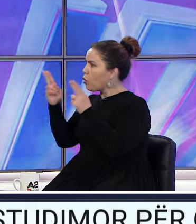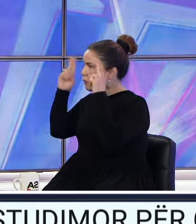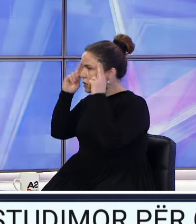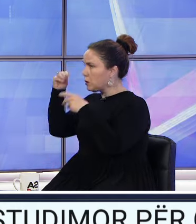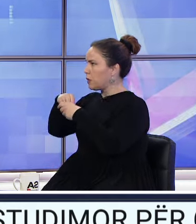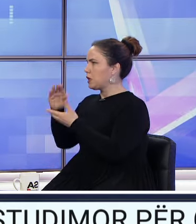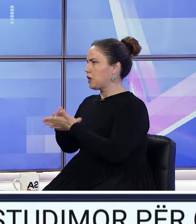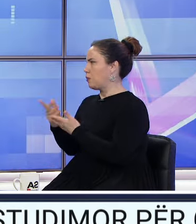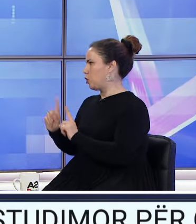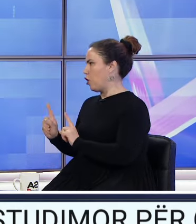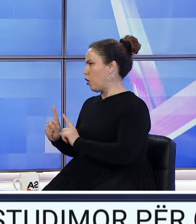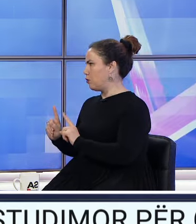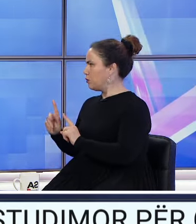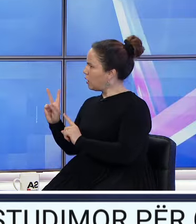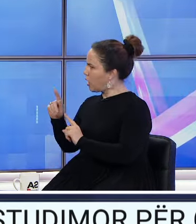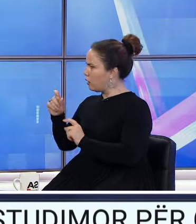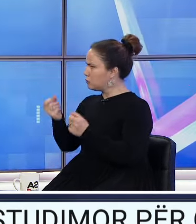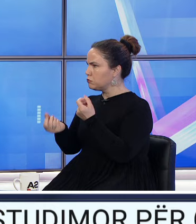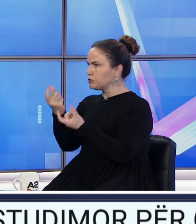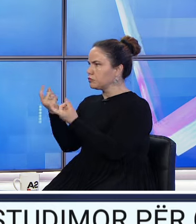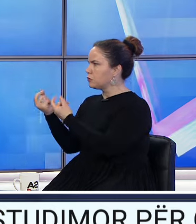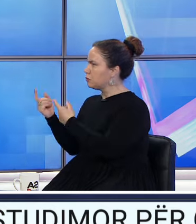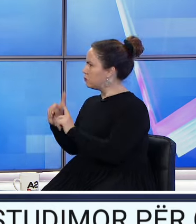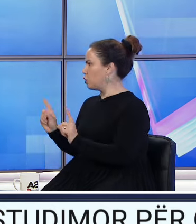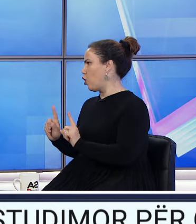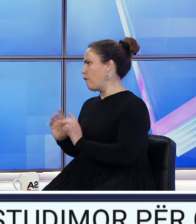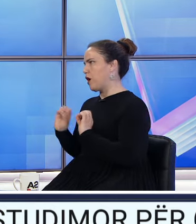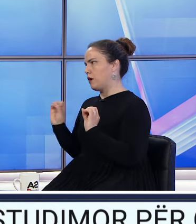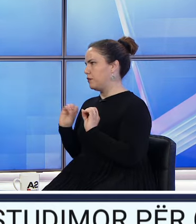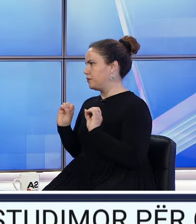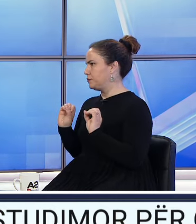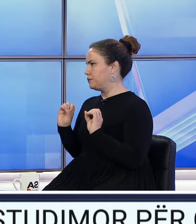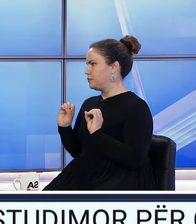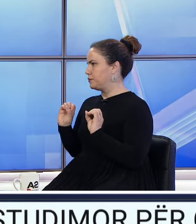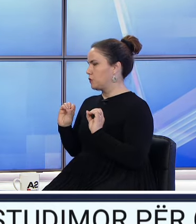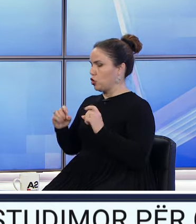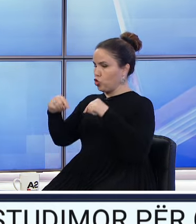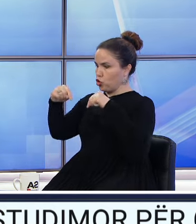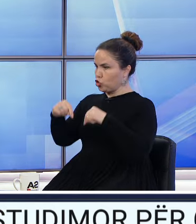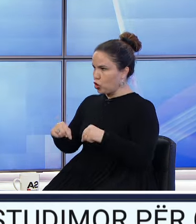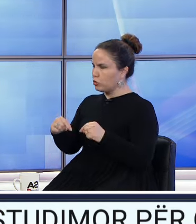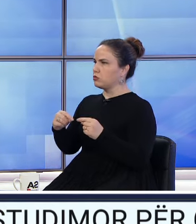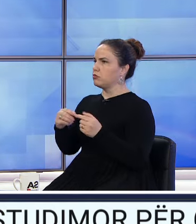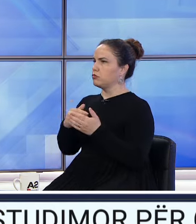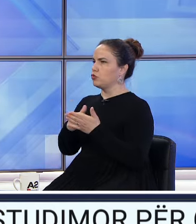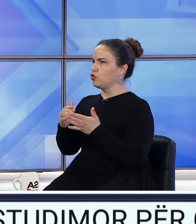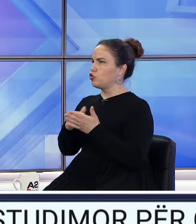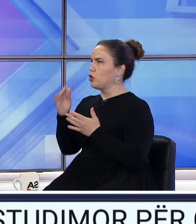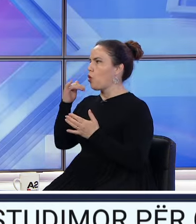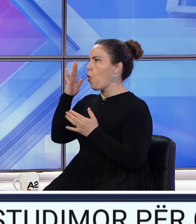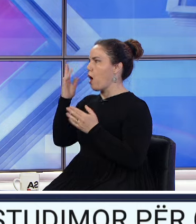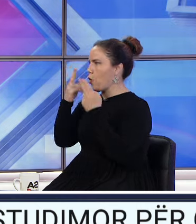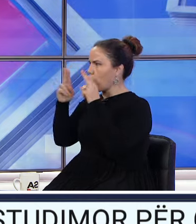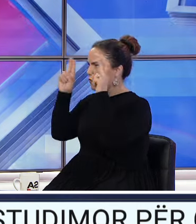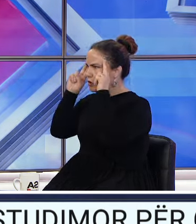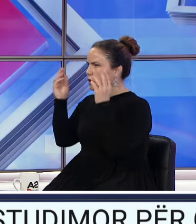t'i dedikohet interpretimit të gjuhës së shenjave. Përse Fakulteti i Gjuhëve tuaja? Sepse besoj